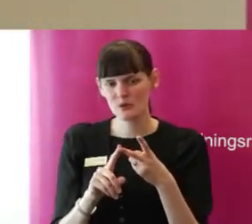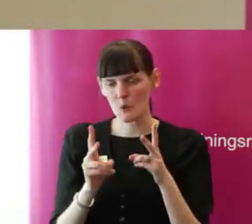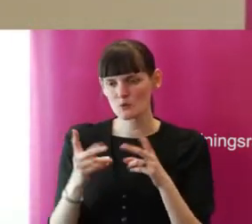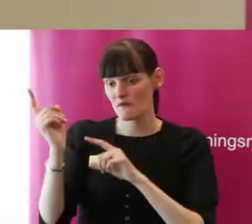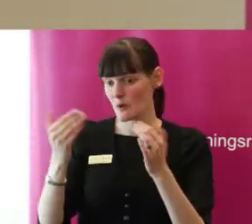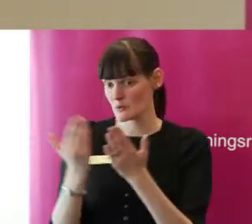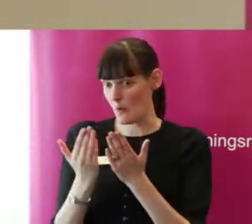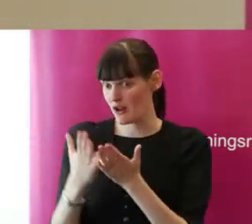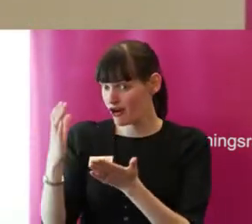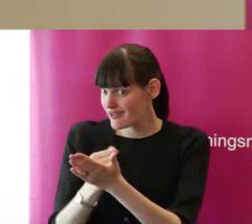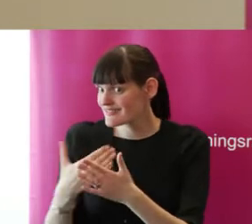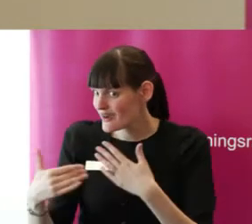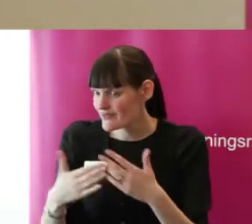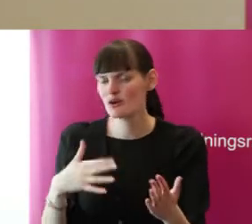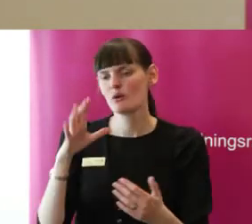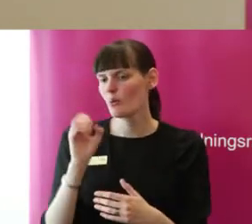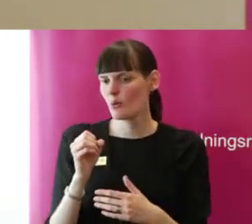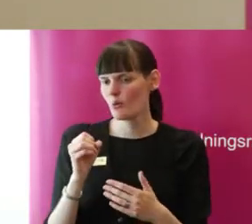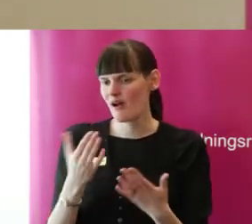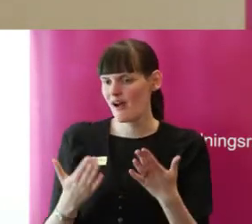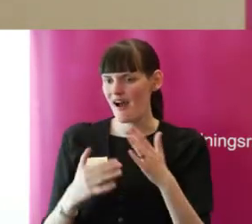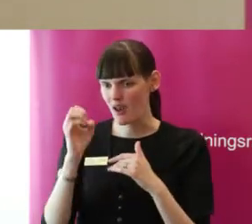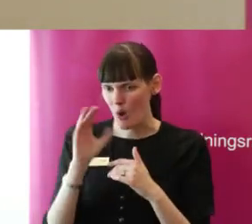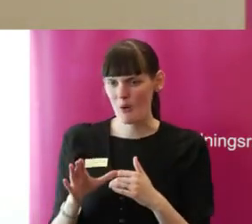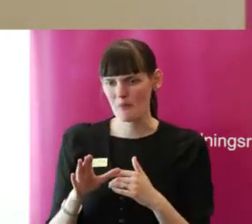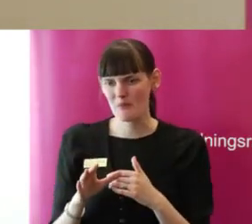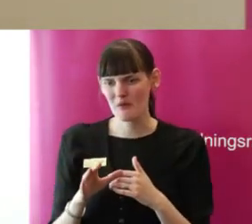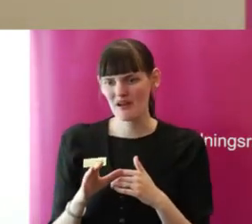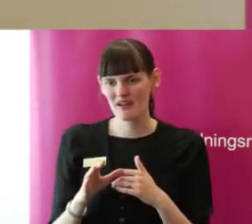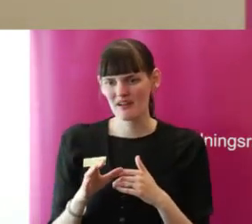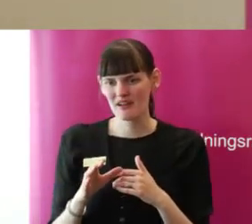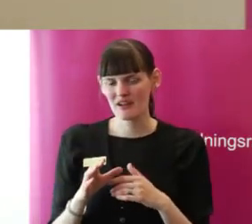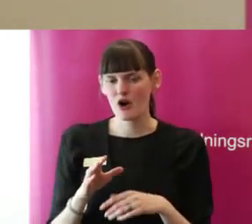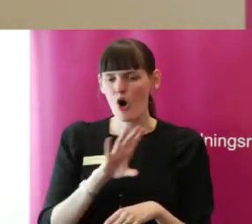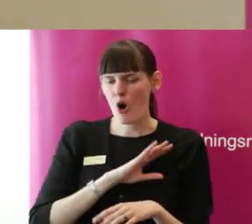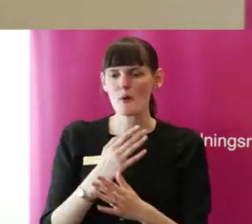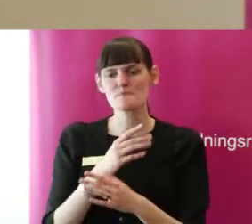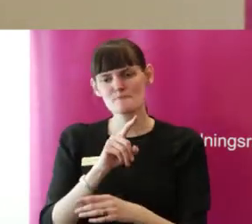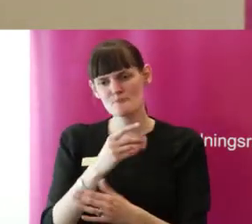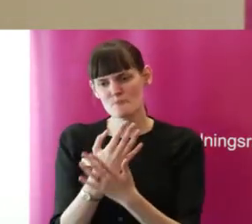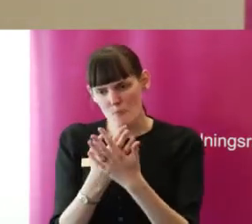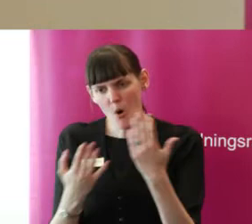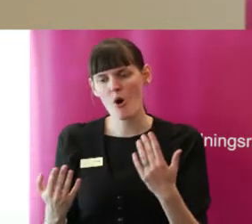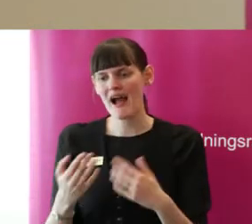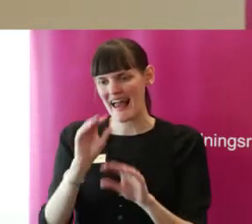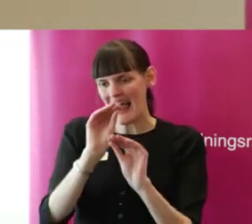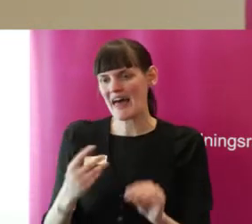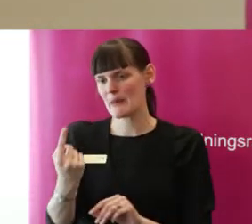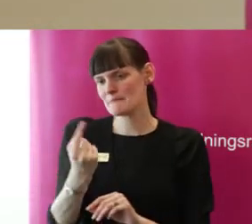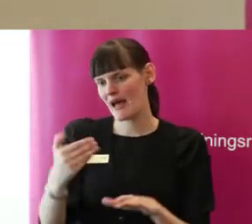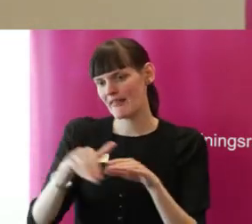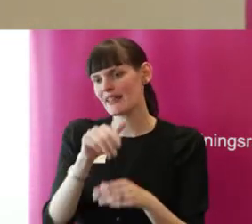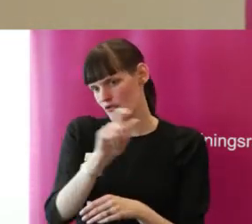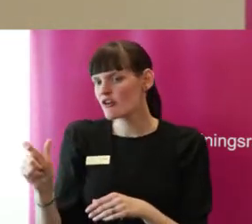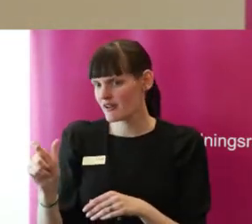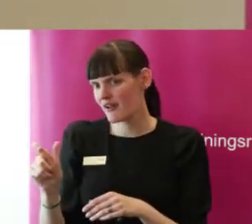folkhögskolan lyckas, det beror ju också på den höga, relativt höga lärartätheten som folkhögskolan har. Och det